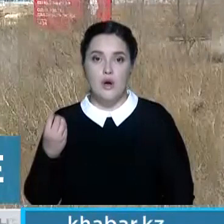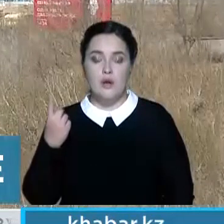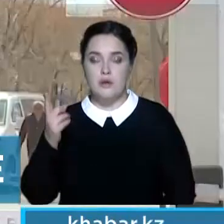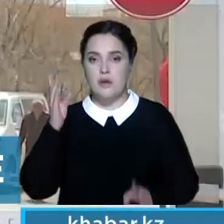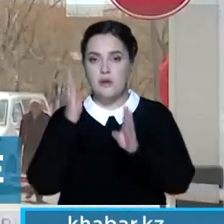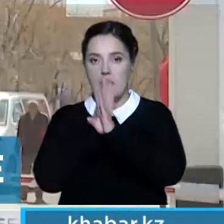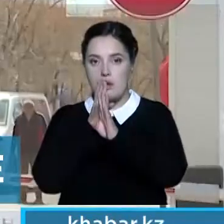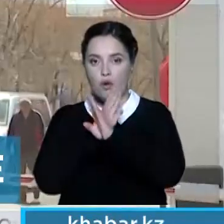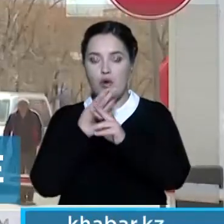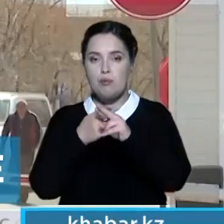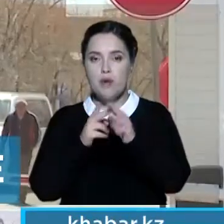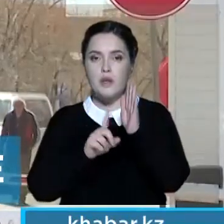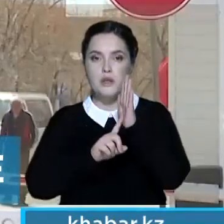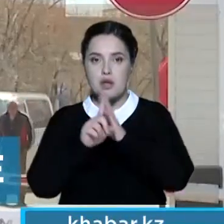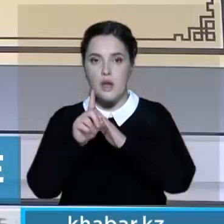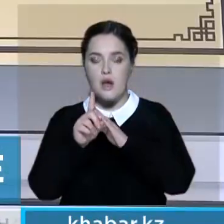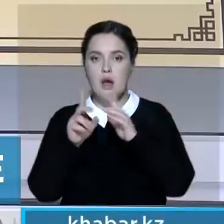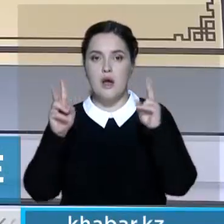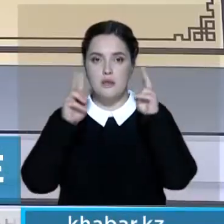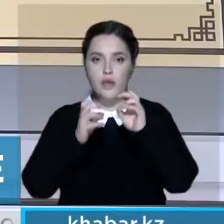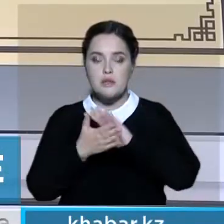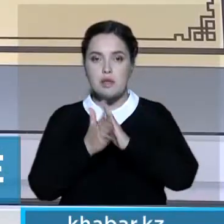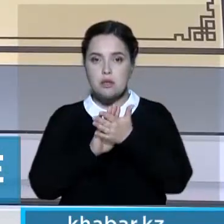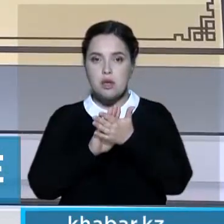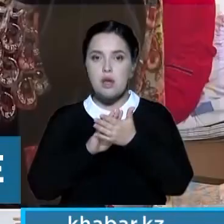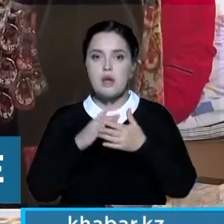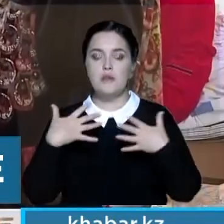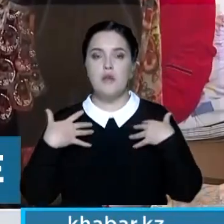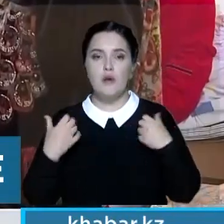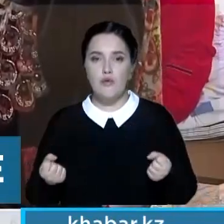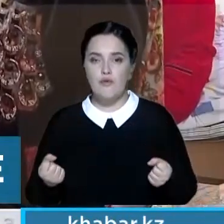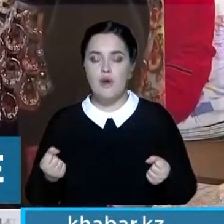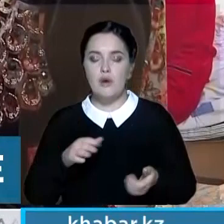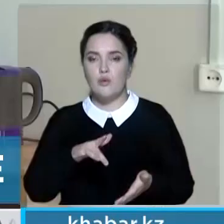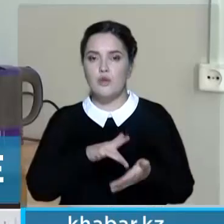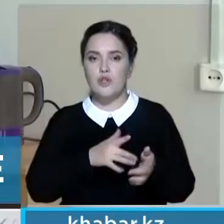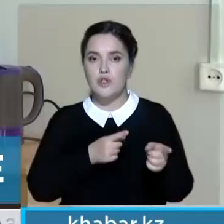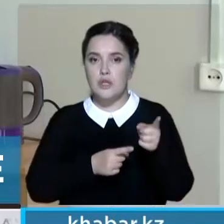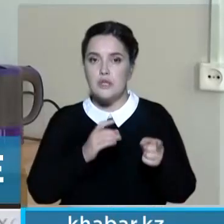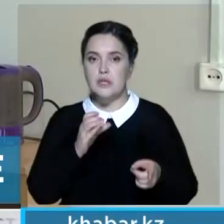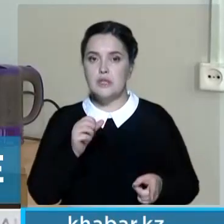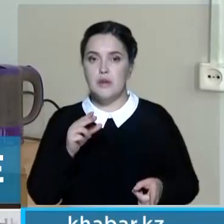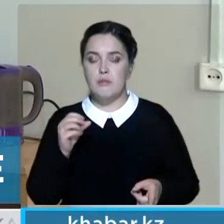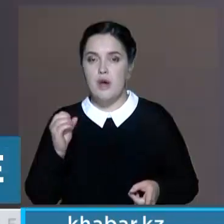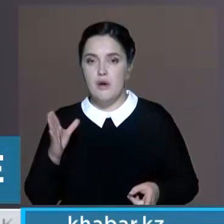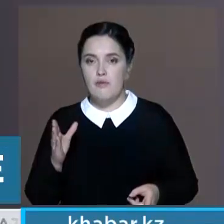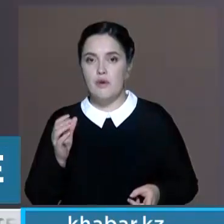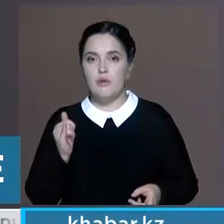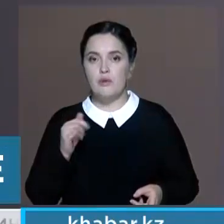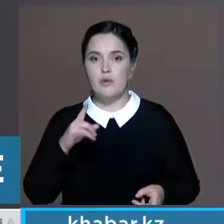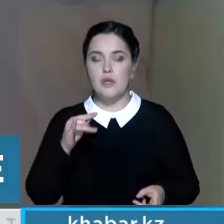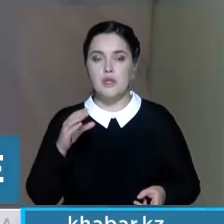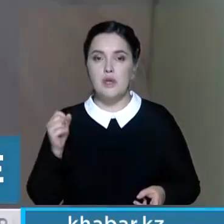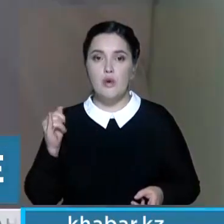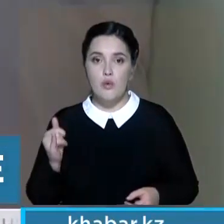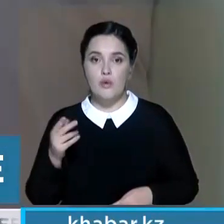экология. Ранее в регионе начали комплексную оценку состояния окружающей среды и здоровья населения городов Жасказгана, Сатпаева и Улутауского района. Завершить